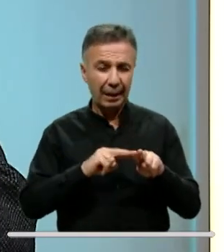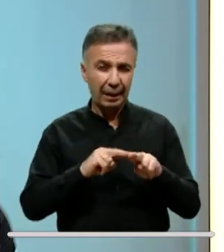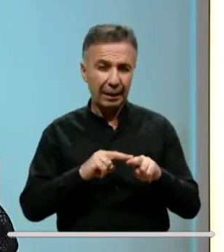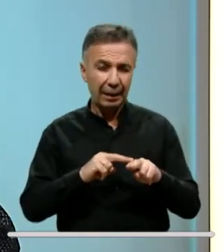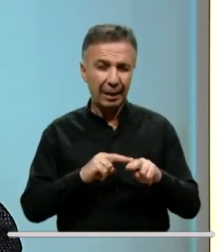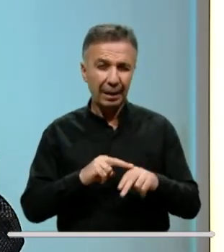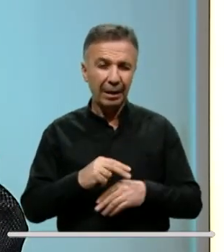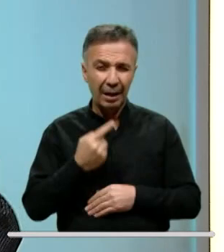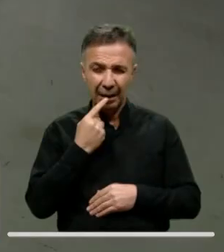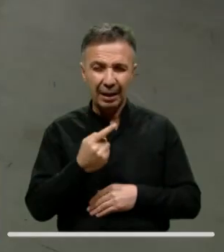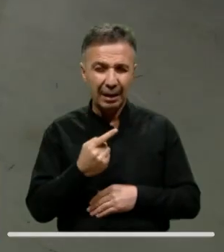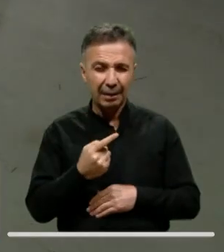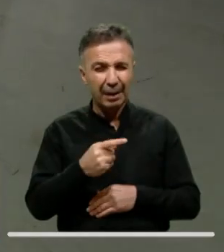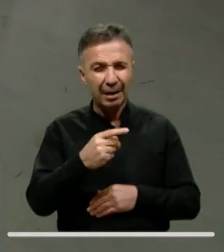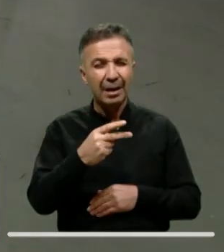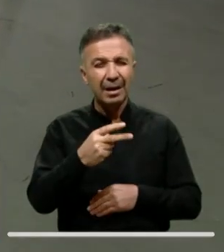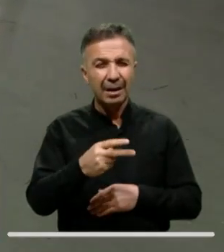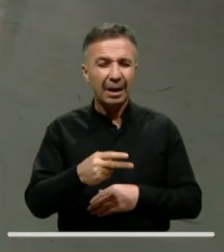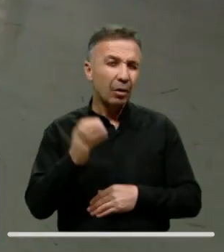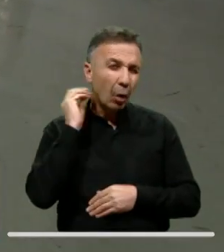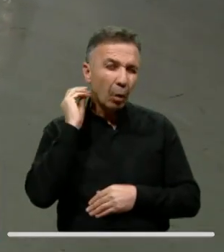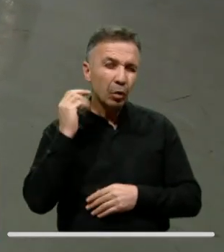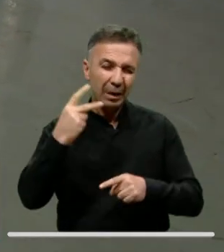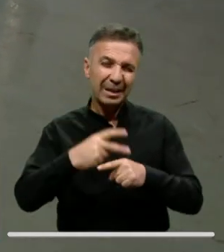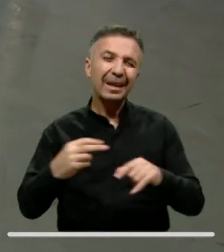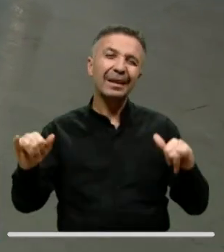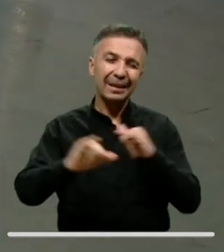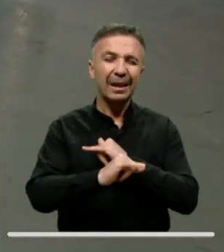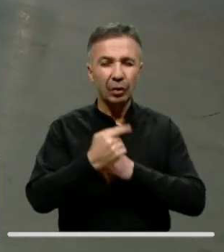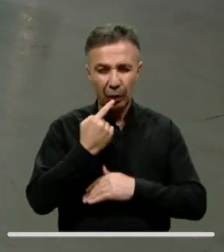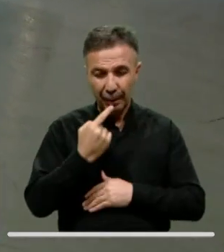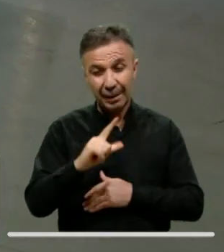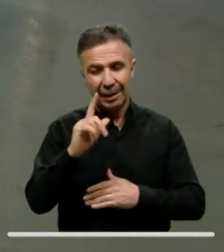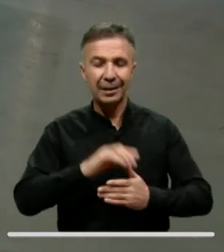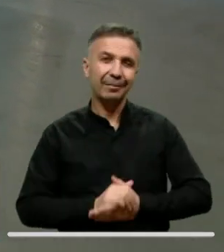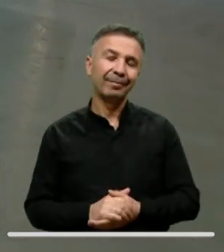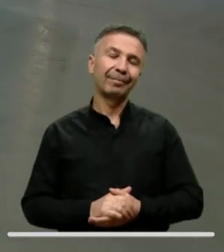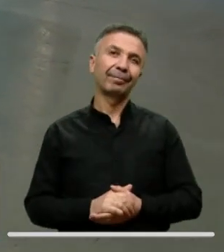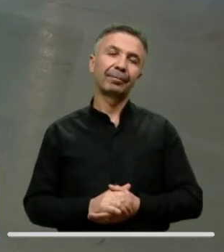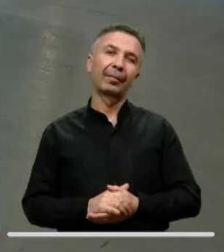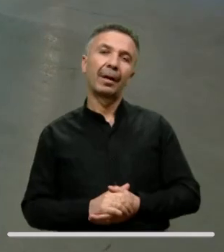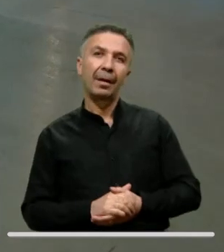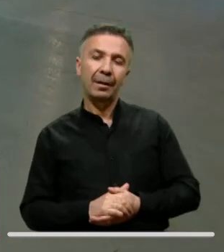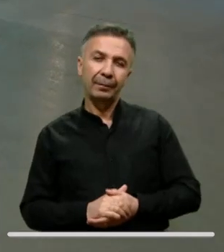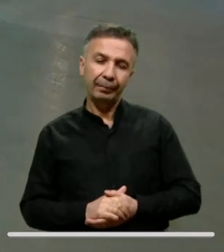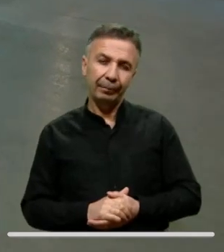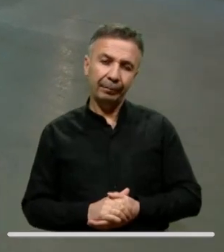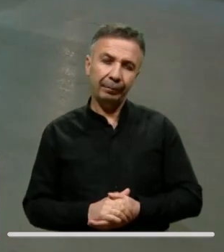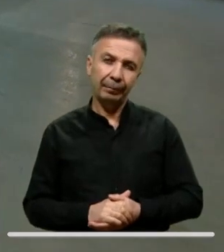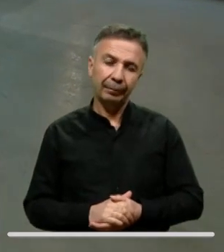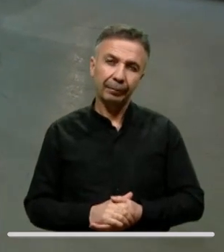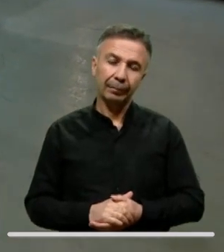yapabilir eyvallah Ama Herkesinki de yapılmaz yani şimdi bu esnaf kardeşimiz mesela zimem defteri vardı hocam bir zengin gelir Mahalle bakkalından